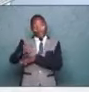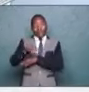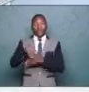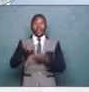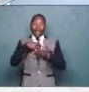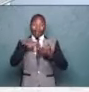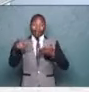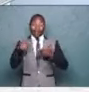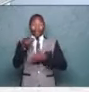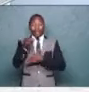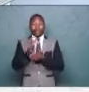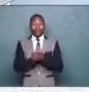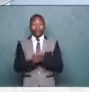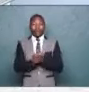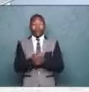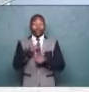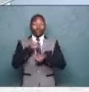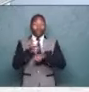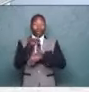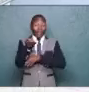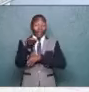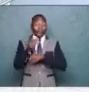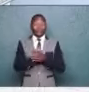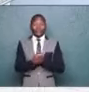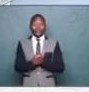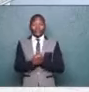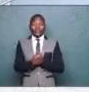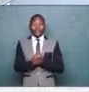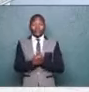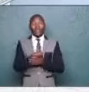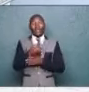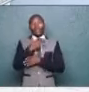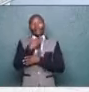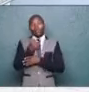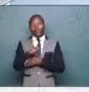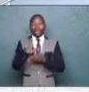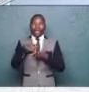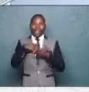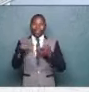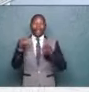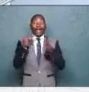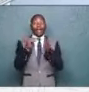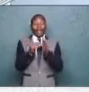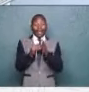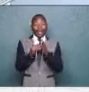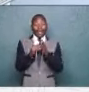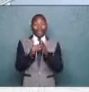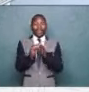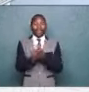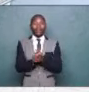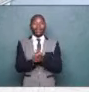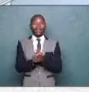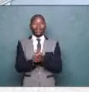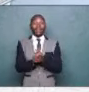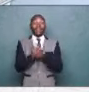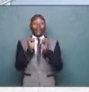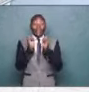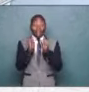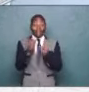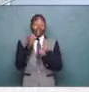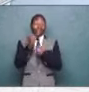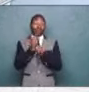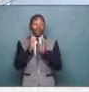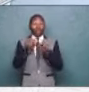amene akalembetse mkaundira wa voti pa nyengo imeneyi akuyenera kudzalembetsanso mkaundira wa voti